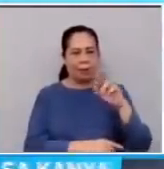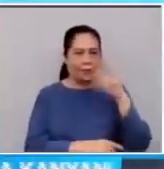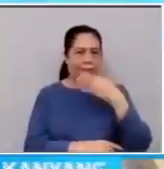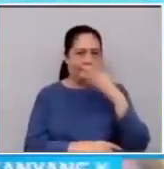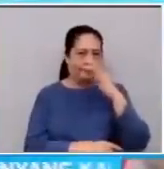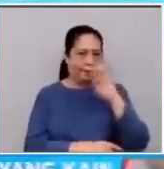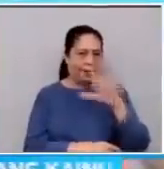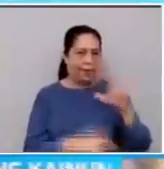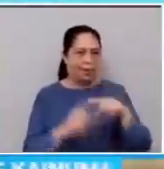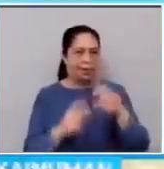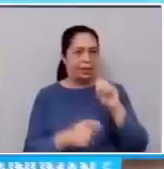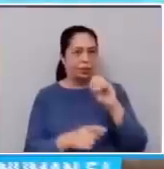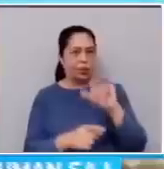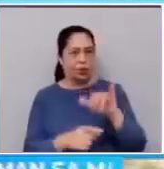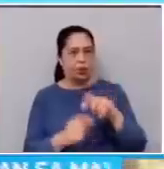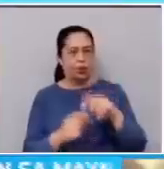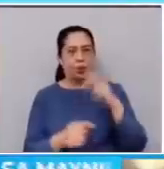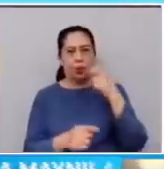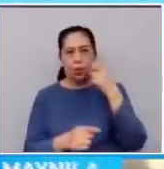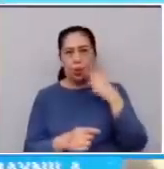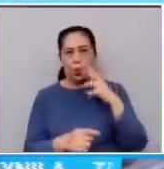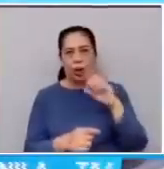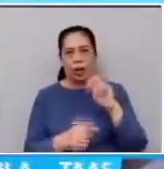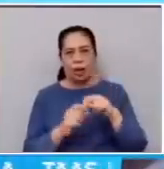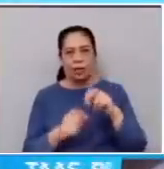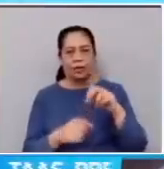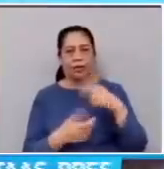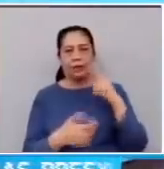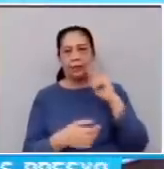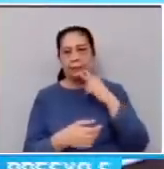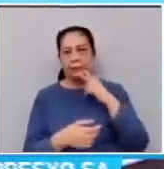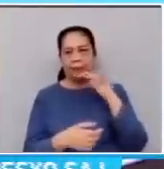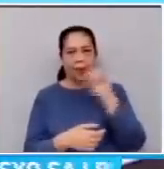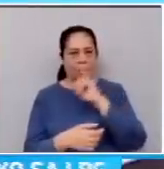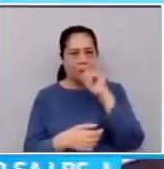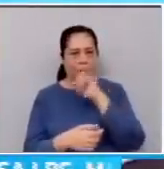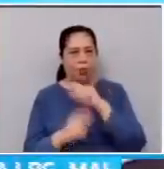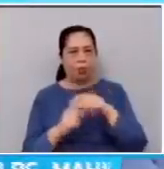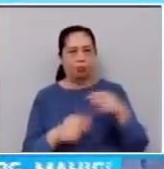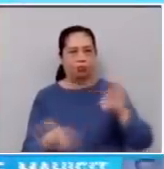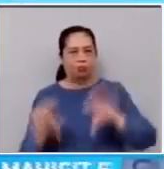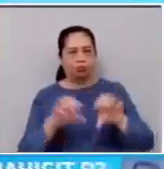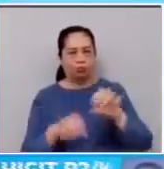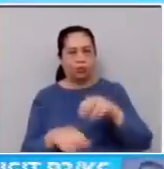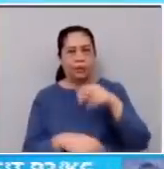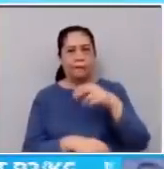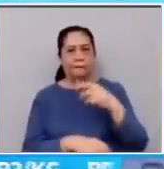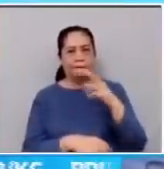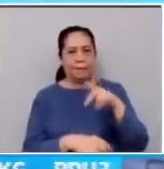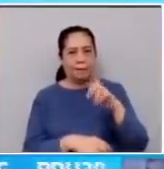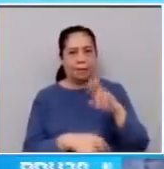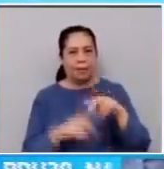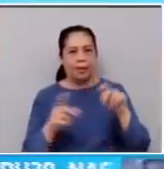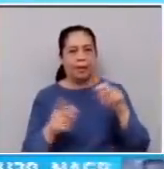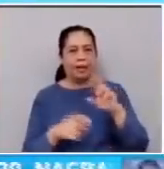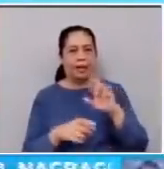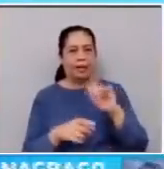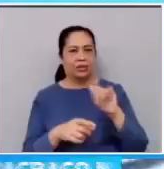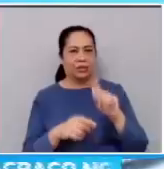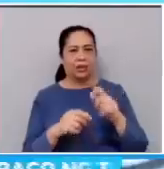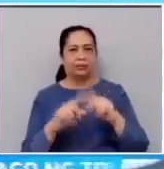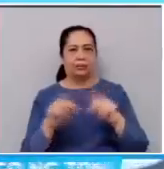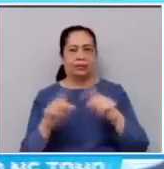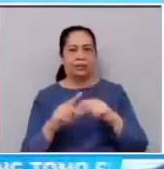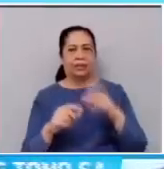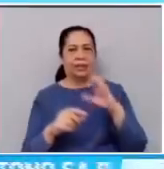soy, wine, sukang Iloco, seasoning, ground pepper, sriracha, at creamy vegan